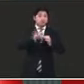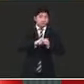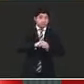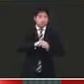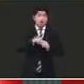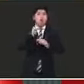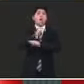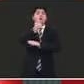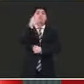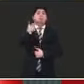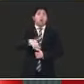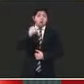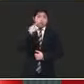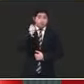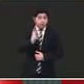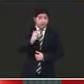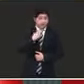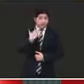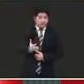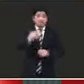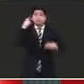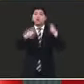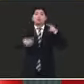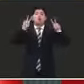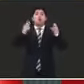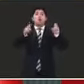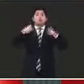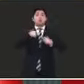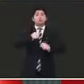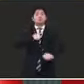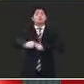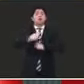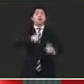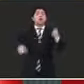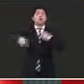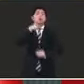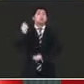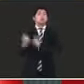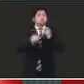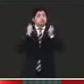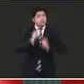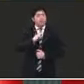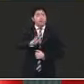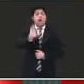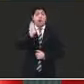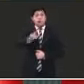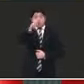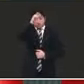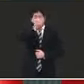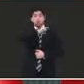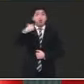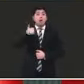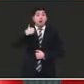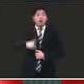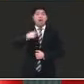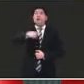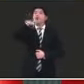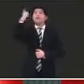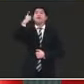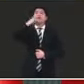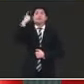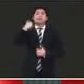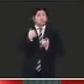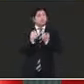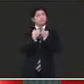pahalığına kadar bir dizi sıkıntı ile mücadele ediyoruz ancak Türkiye diğer devletlerden